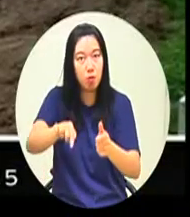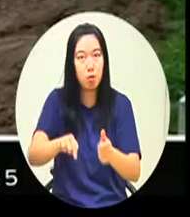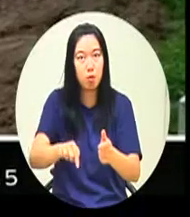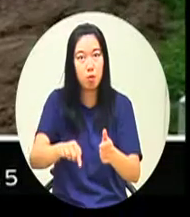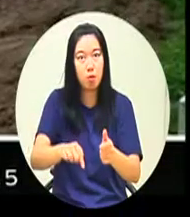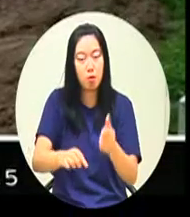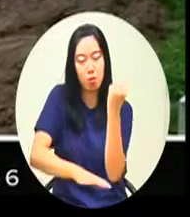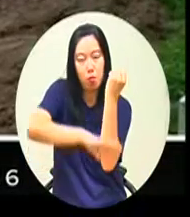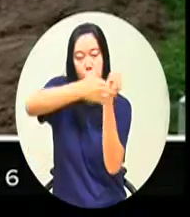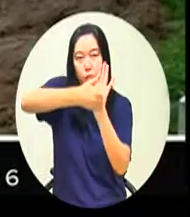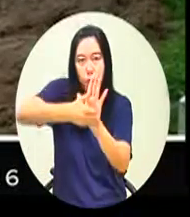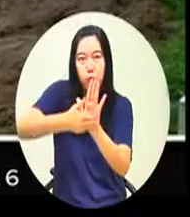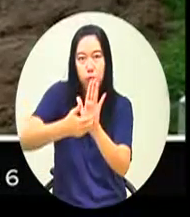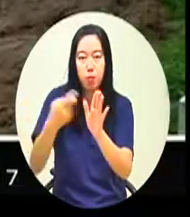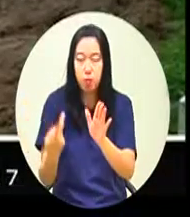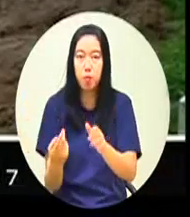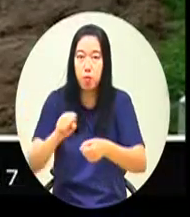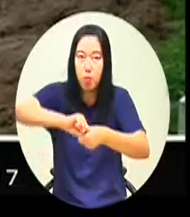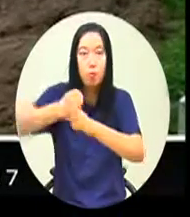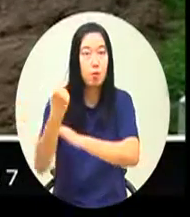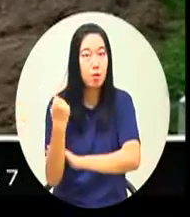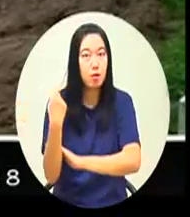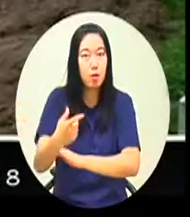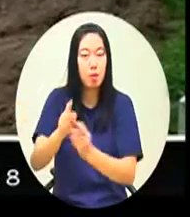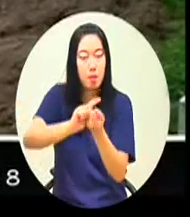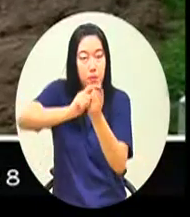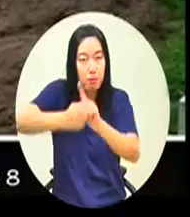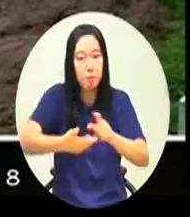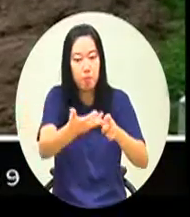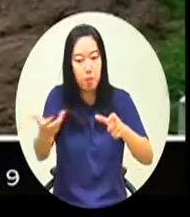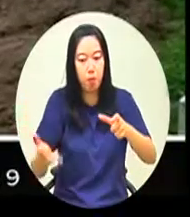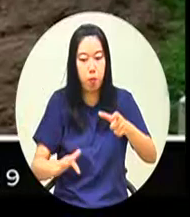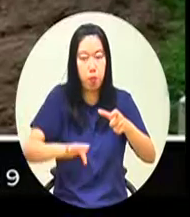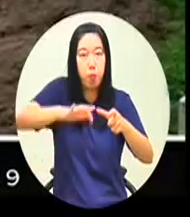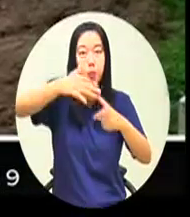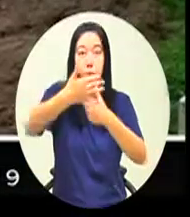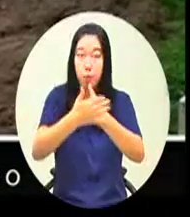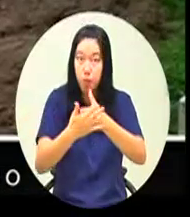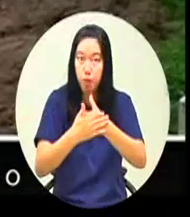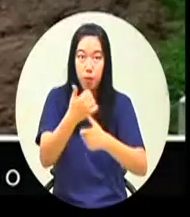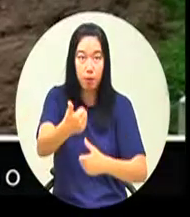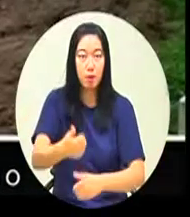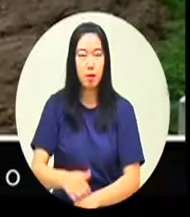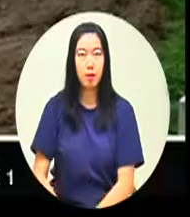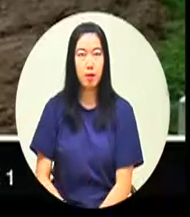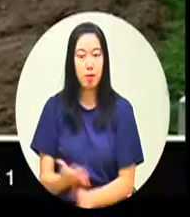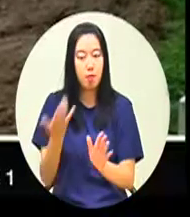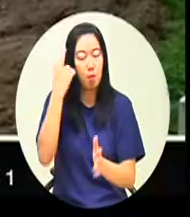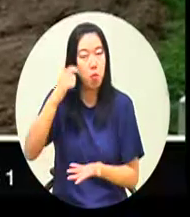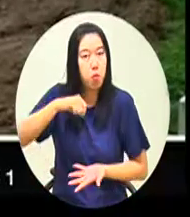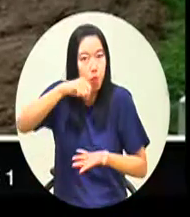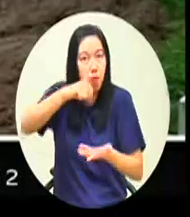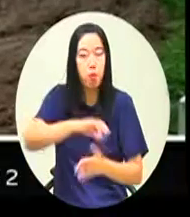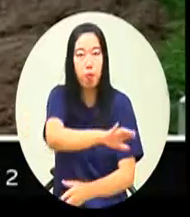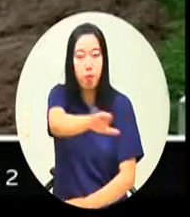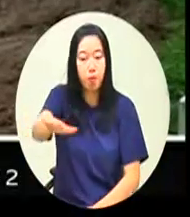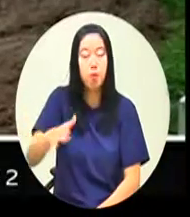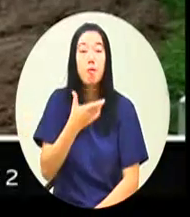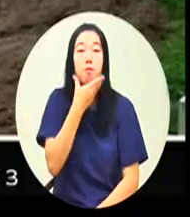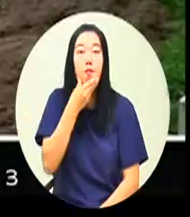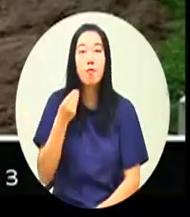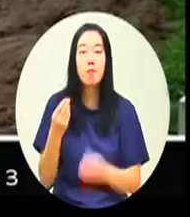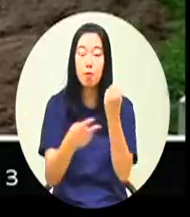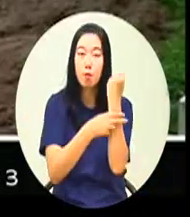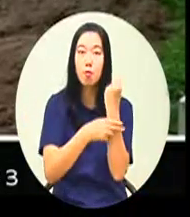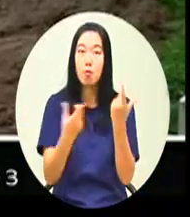的功能，把它变成一个滞洪池。刚刚提到像广湖里也是一样